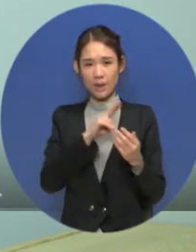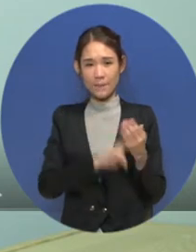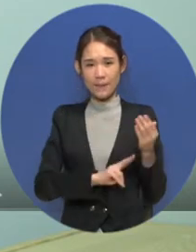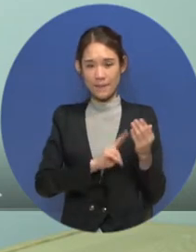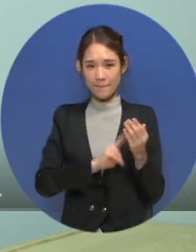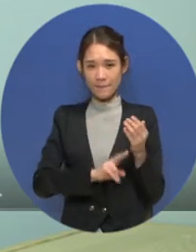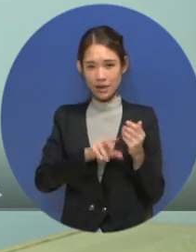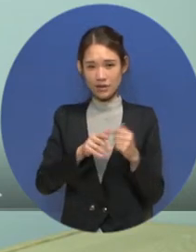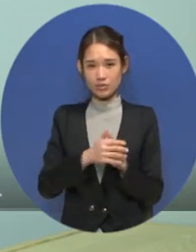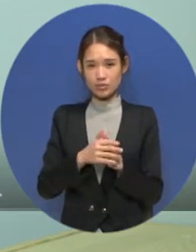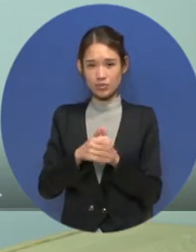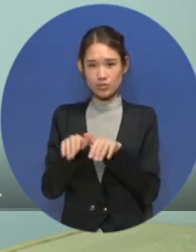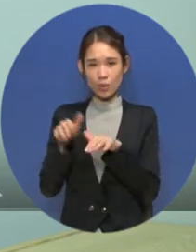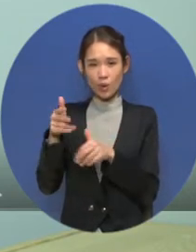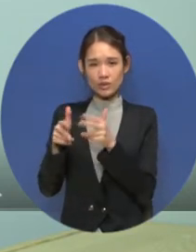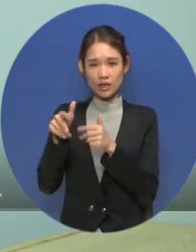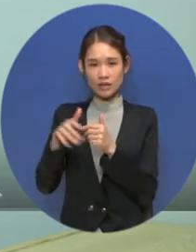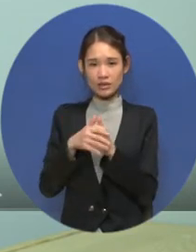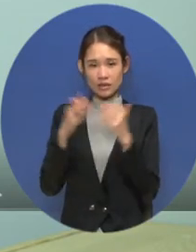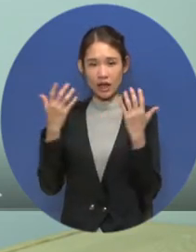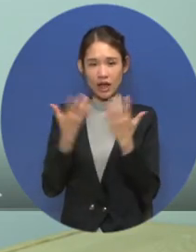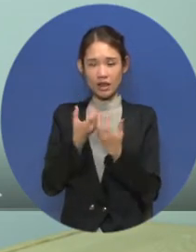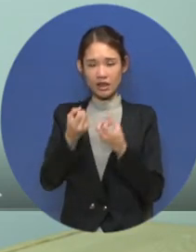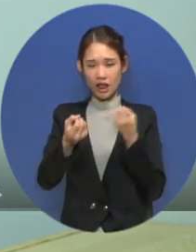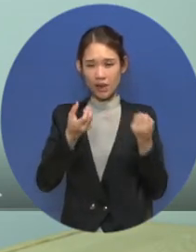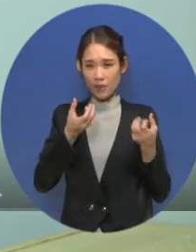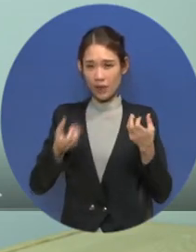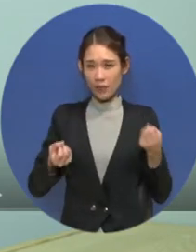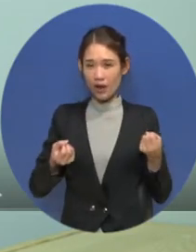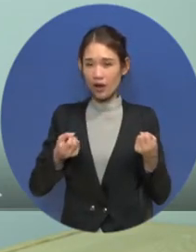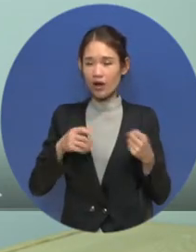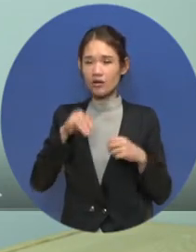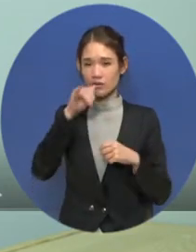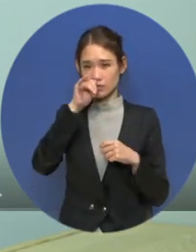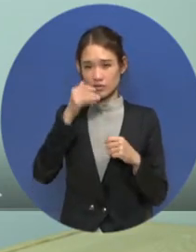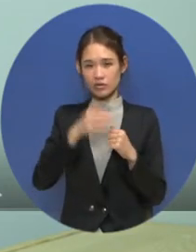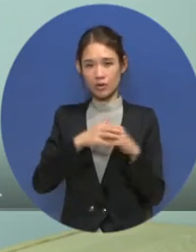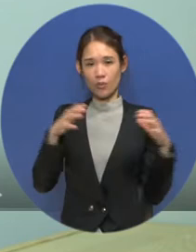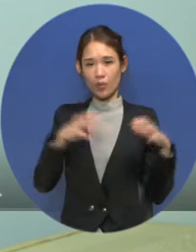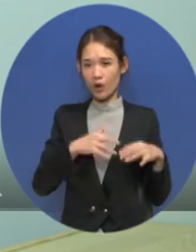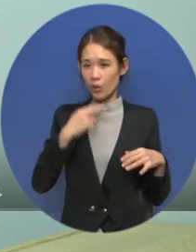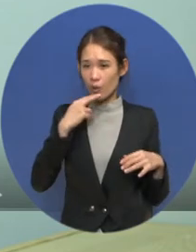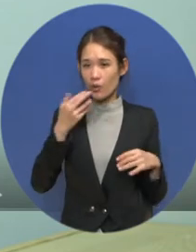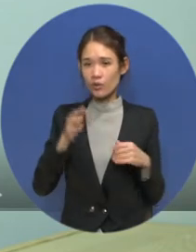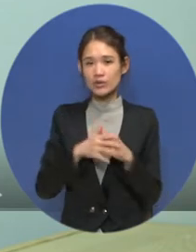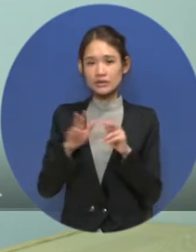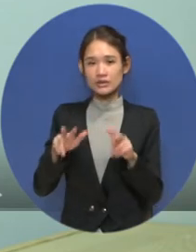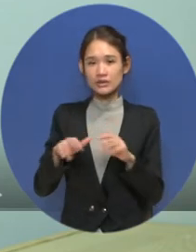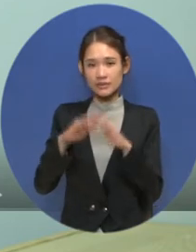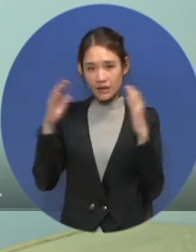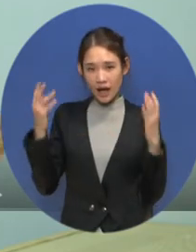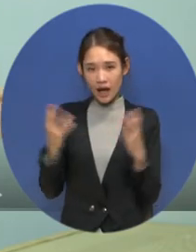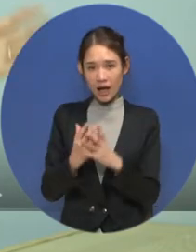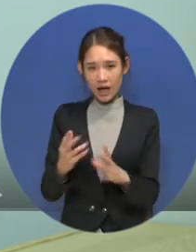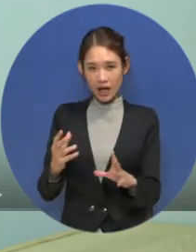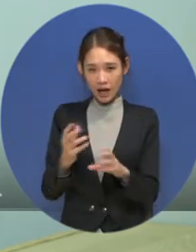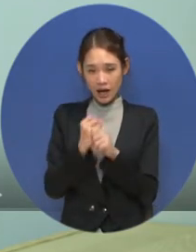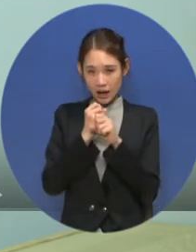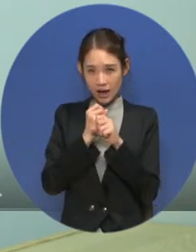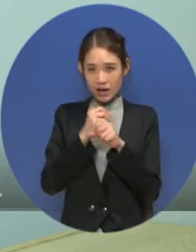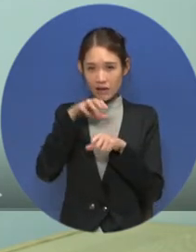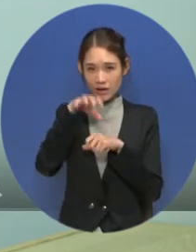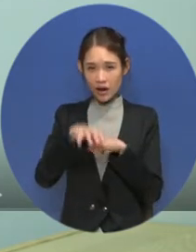판매장, 뭐 표준사업장 이게 다 떨어져 있었어요. 한 곳에 있지 않고. 지금은 차오름으로 한 곳에